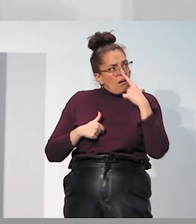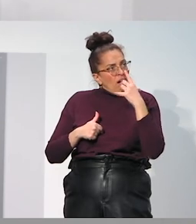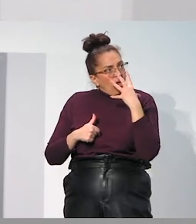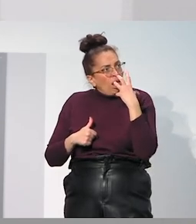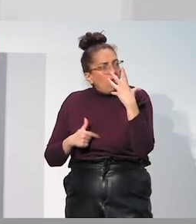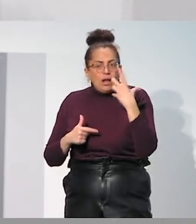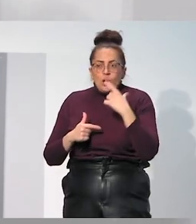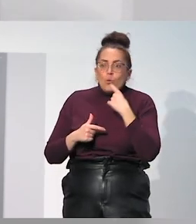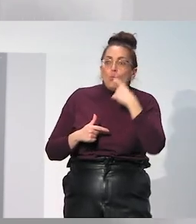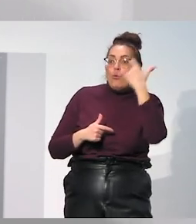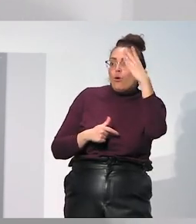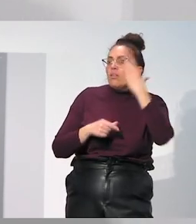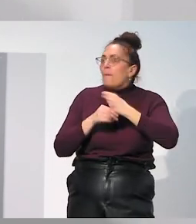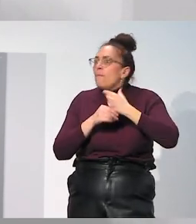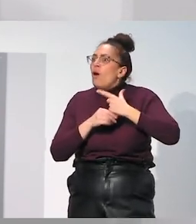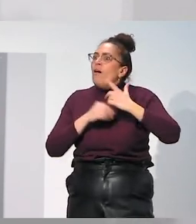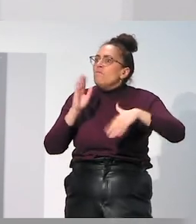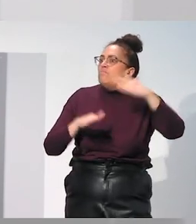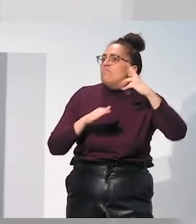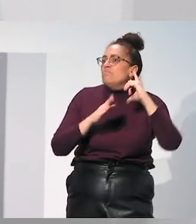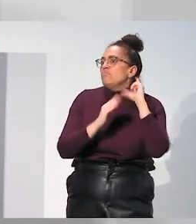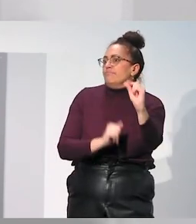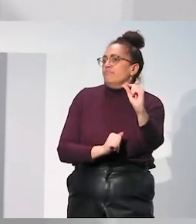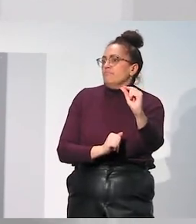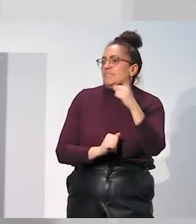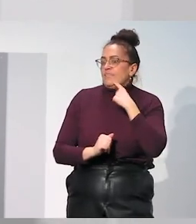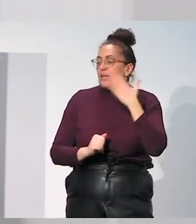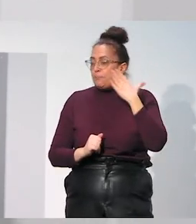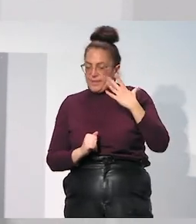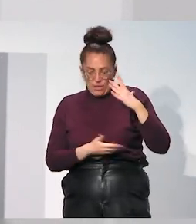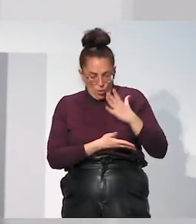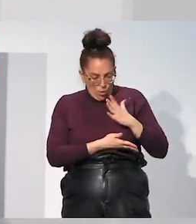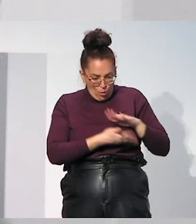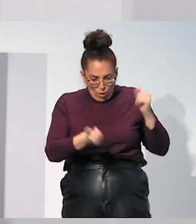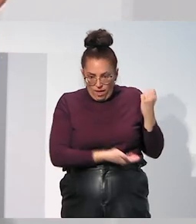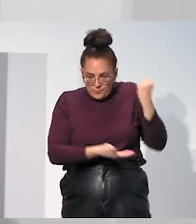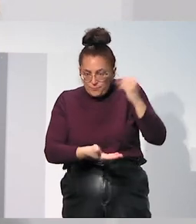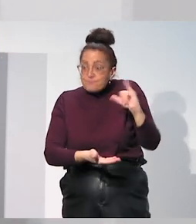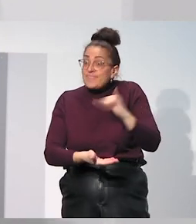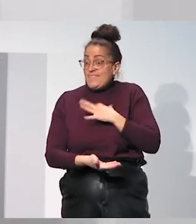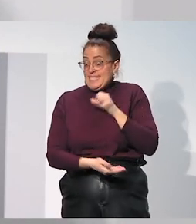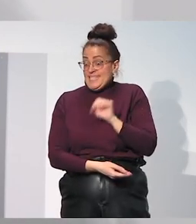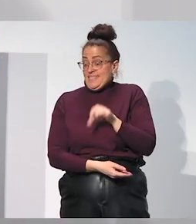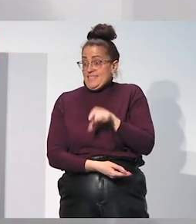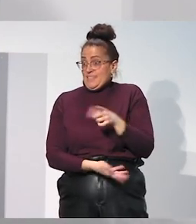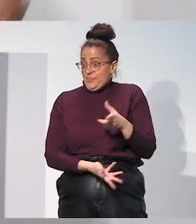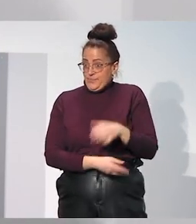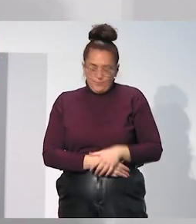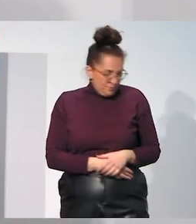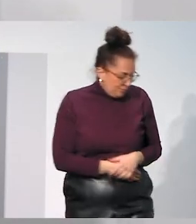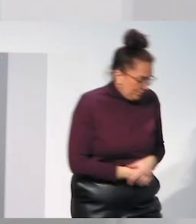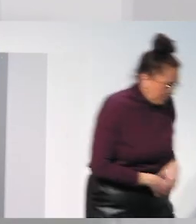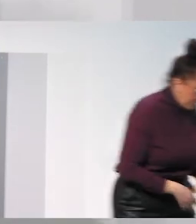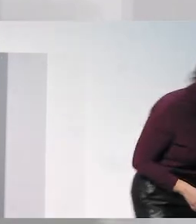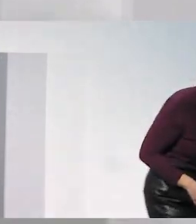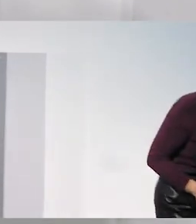il y a, c'est par le fils. C'est sur les fils que ça repose. Voilà. Or, le fils est